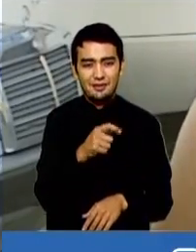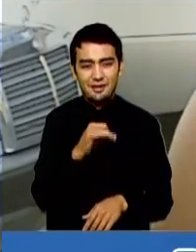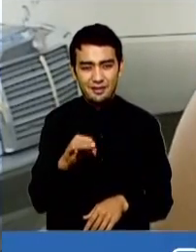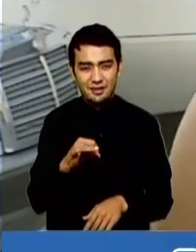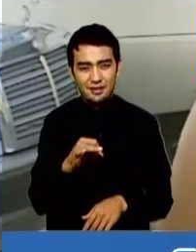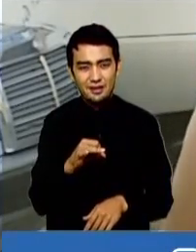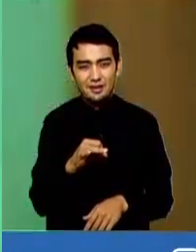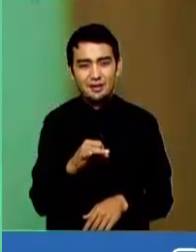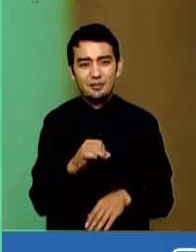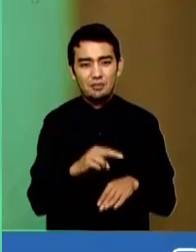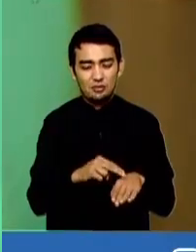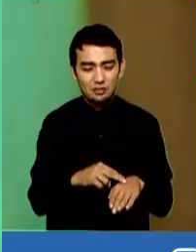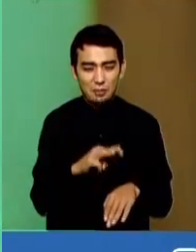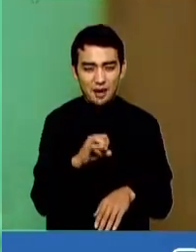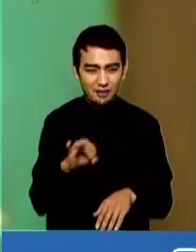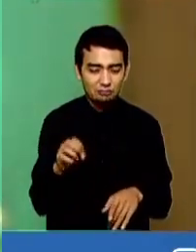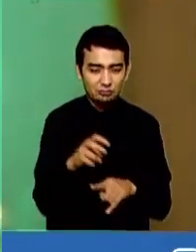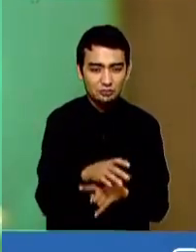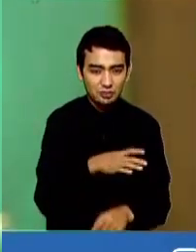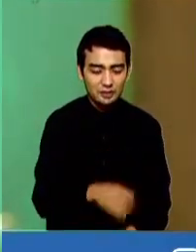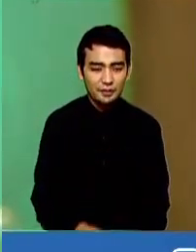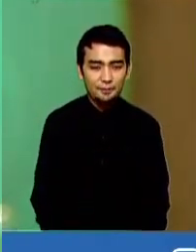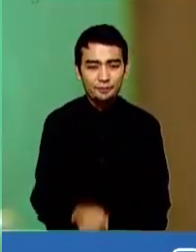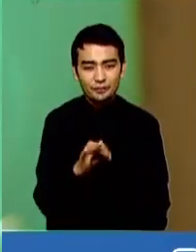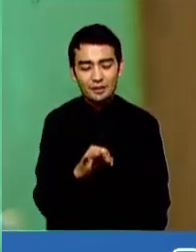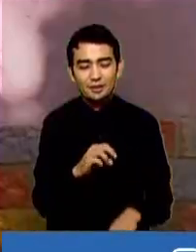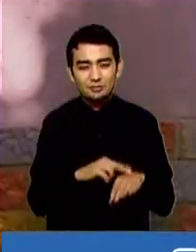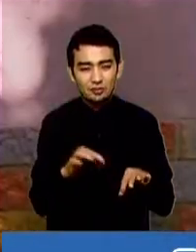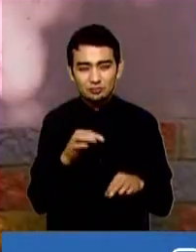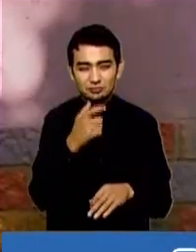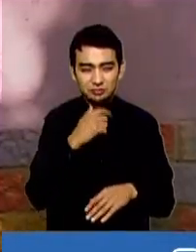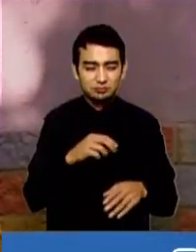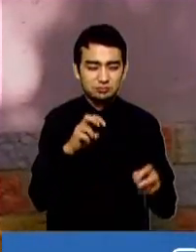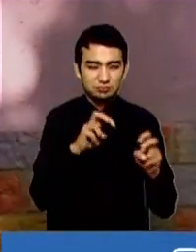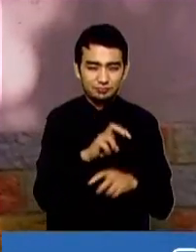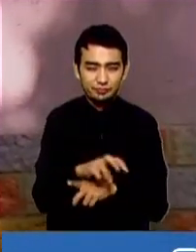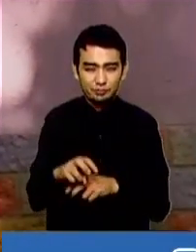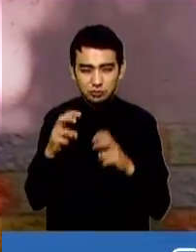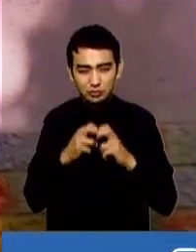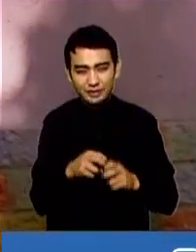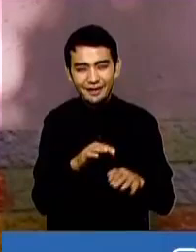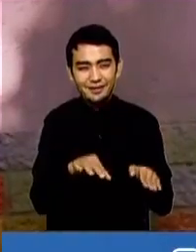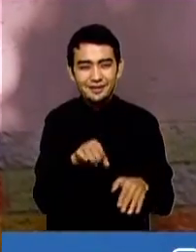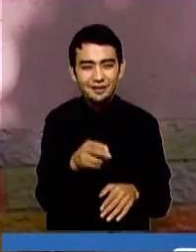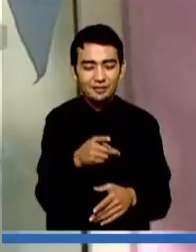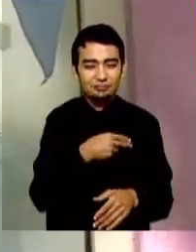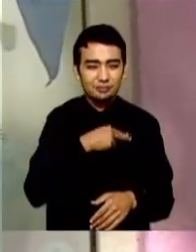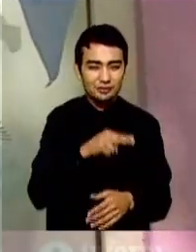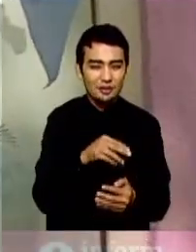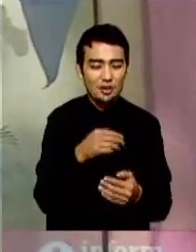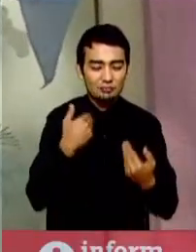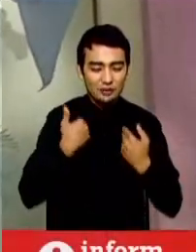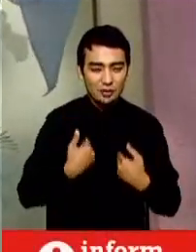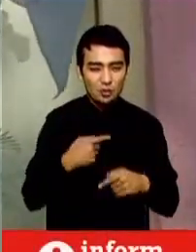май қызметкерлер келді. Бұл оқиғаға қатысты анасынан да тәртіп сақшылары сұрау алуда. Бүгін балабақшадан кейін қайтыс болған баланың денесін жақындары